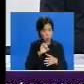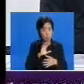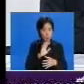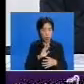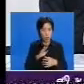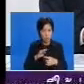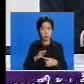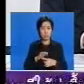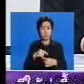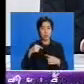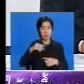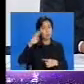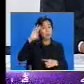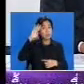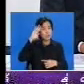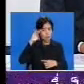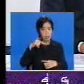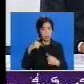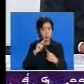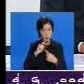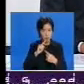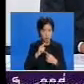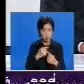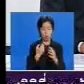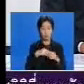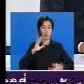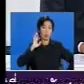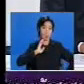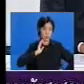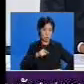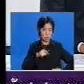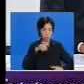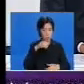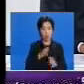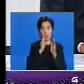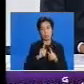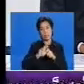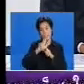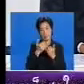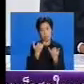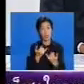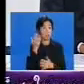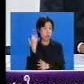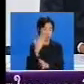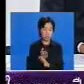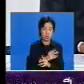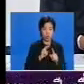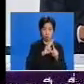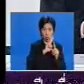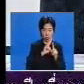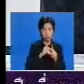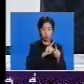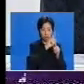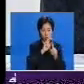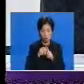พิเศษที่3หน่วยบัญชาการสงครามพิเศษค่ายเอราวัณจังหวัดลพบุรีนะครับซึ่งก็เป็นนับเป็นผู้ต้องหาคนที่3หลังจากก่อนหน้านี้อนุมัติหมายจับ